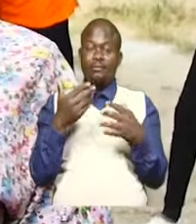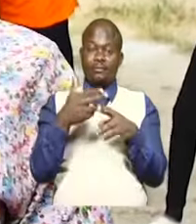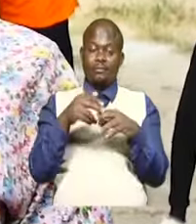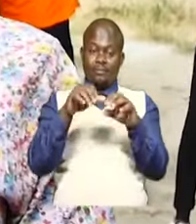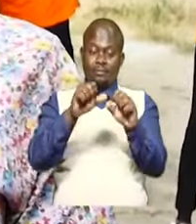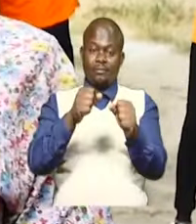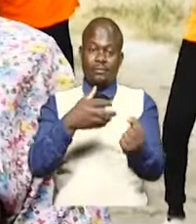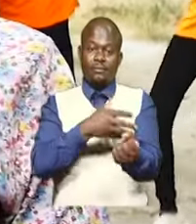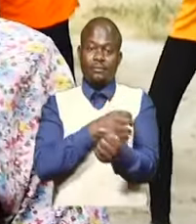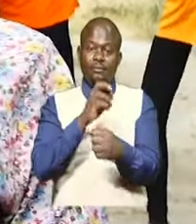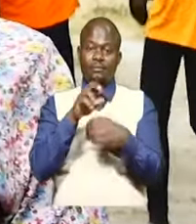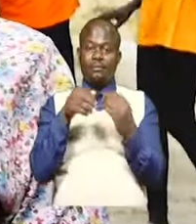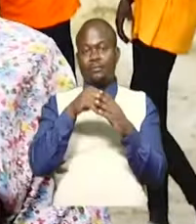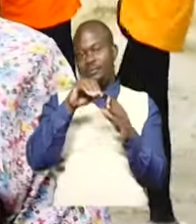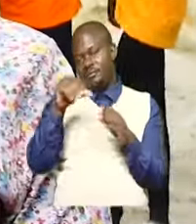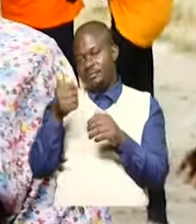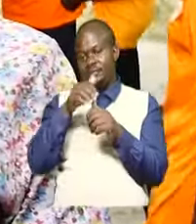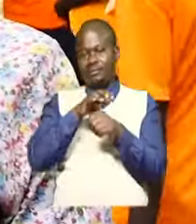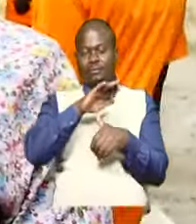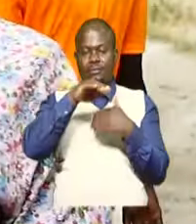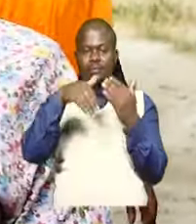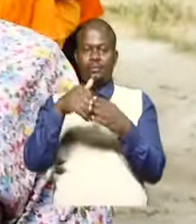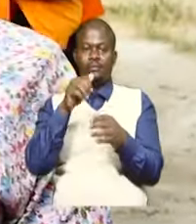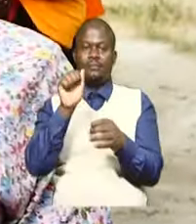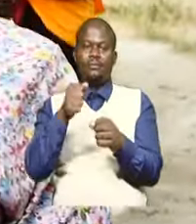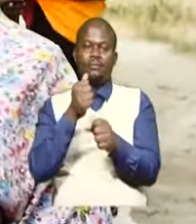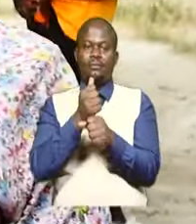ngufu cyangwa se irindi hohoterwa bakorerwa.